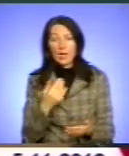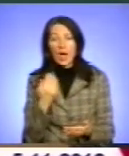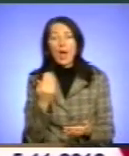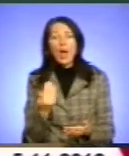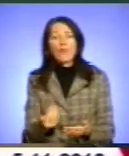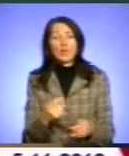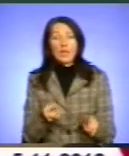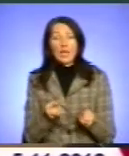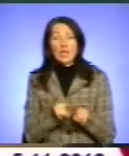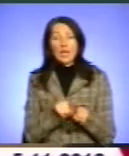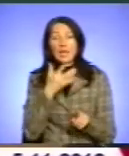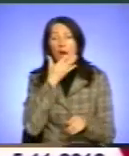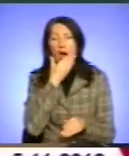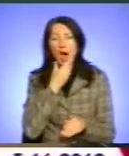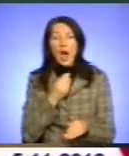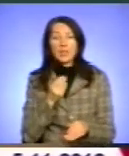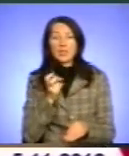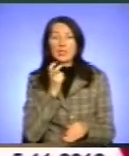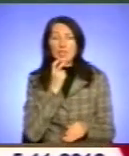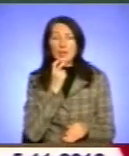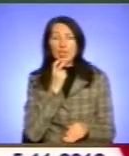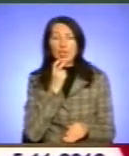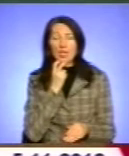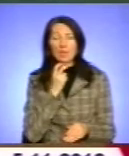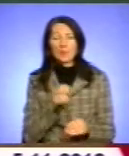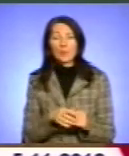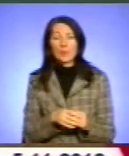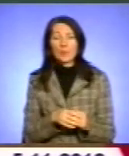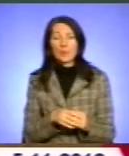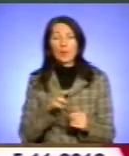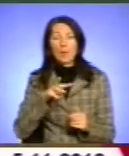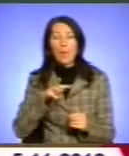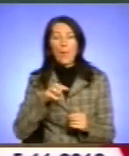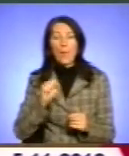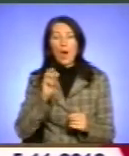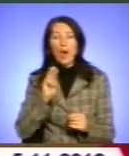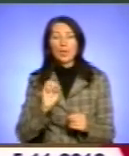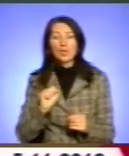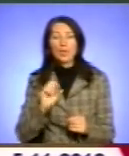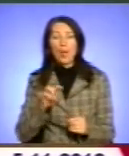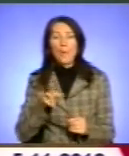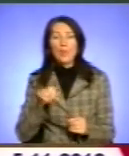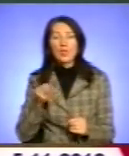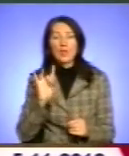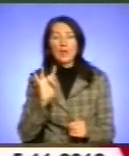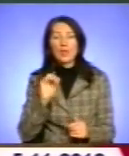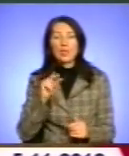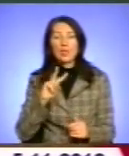вони такі гарні і смішні. Маша і Медведь, Рібка, Братс,